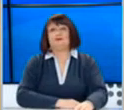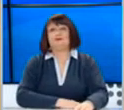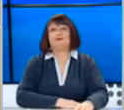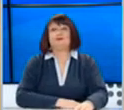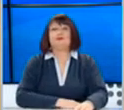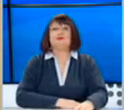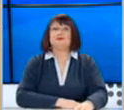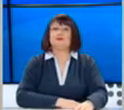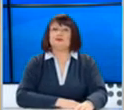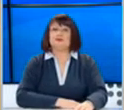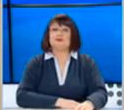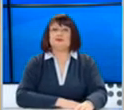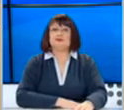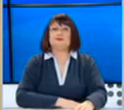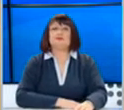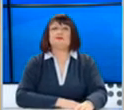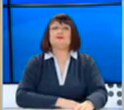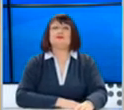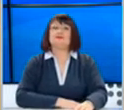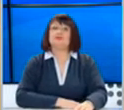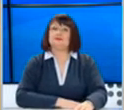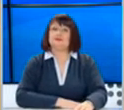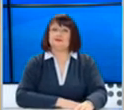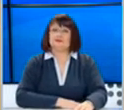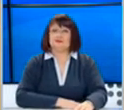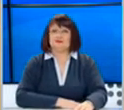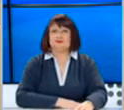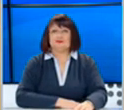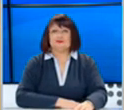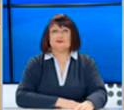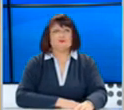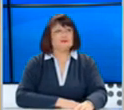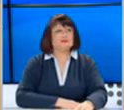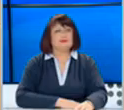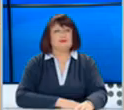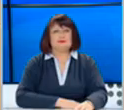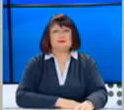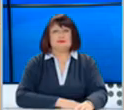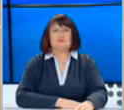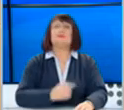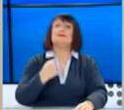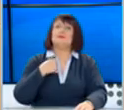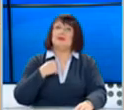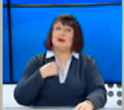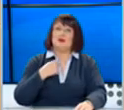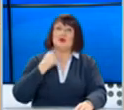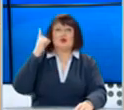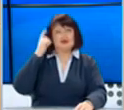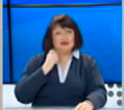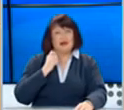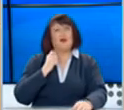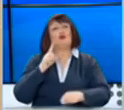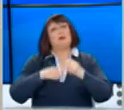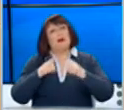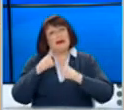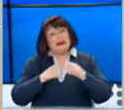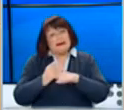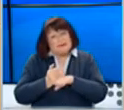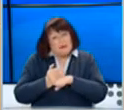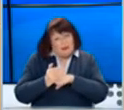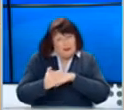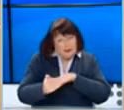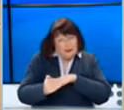μου προθυμοποιούμε πρώτος να αυτοπεριοριστώ, αναγνωρίζοντας και εγώ ότι ενίοτε ξεπερνώ τον ορισμένο